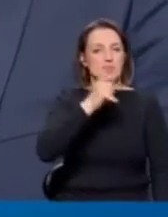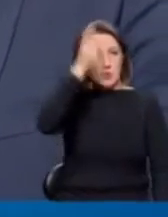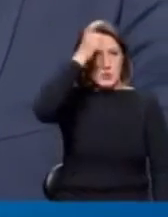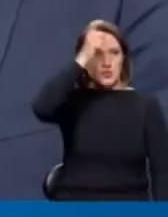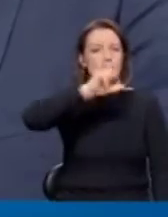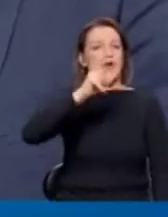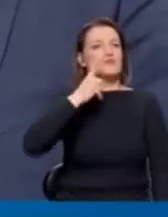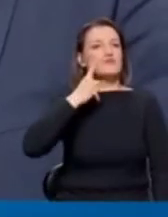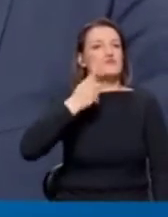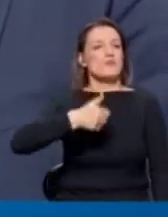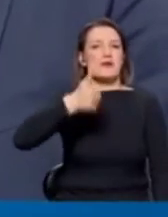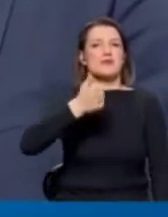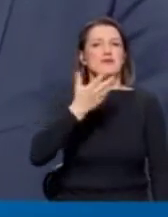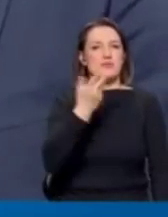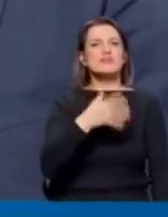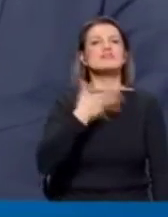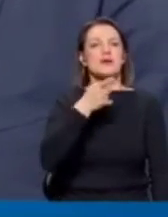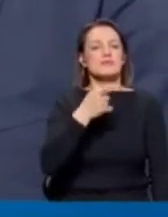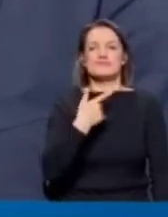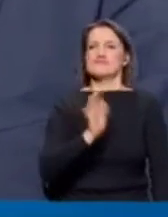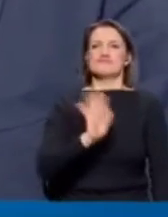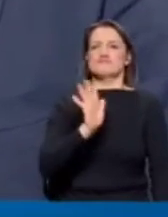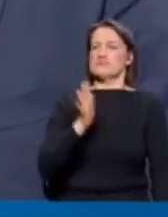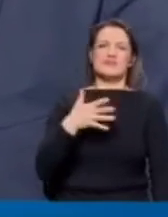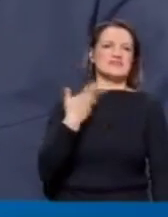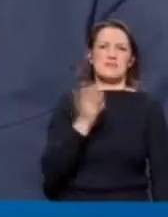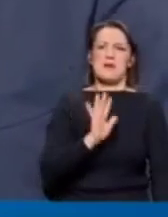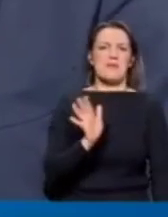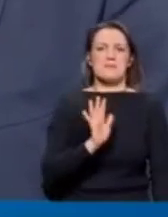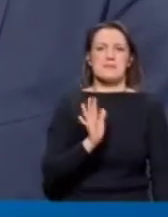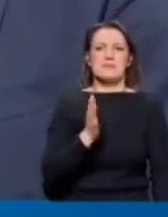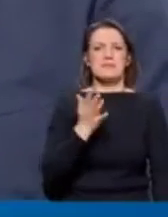Cumhurbaşkanı olmak yok ya Vallahi